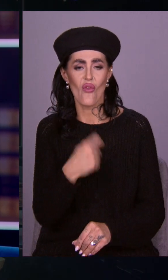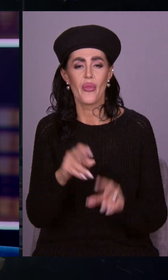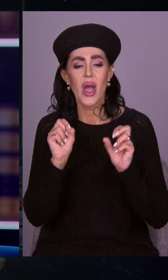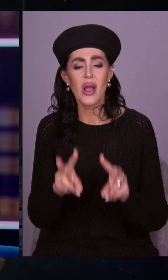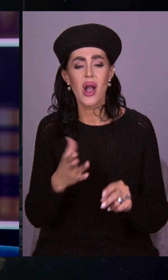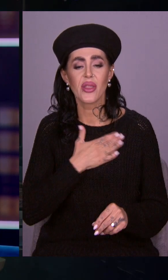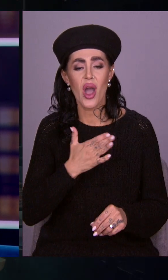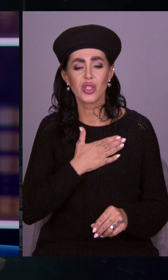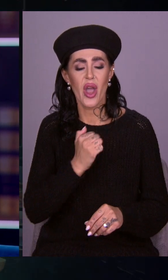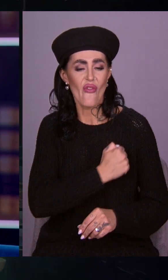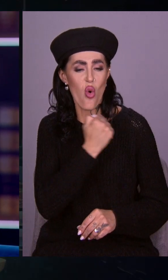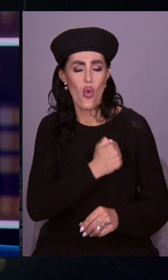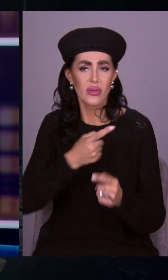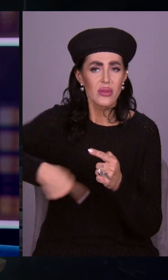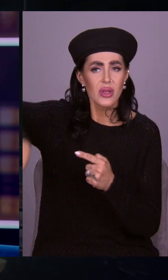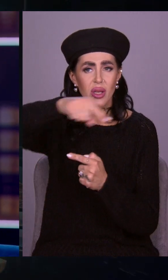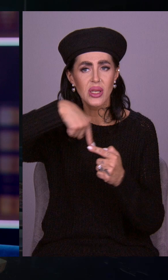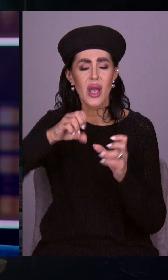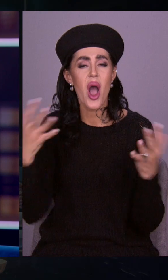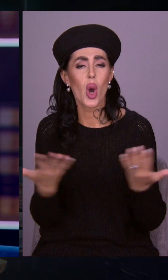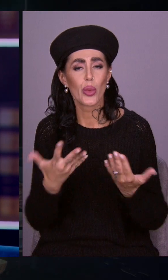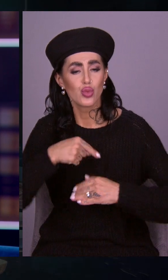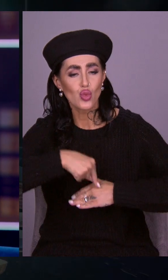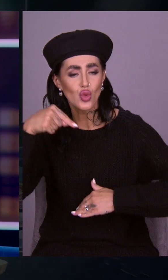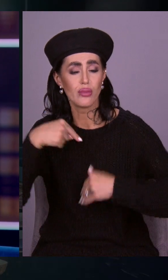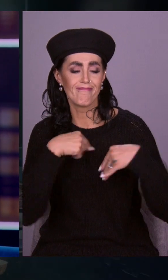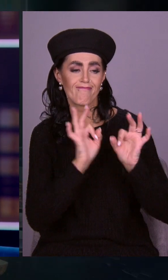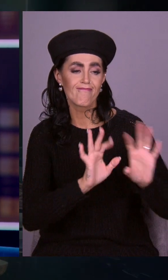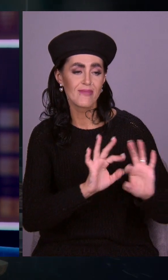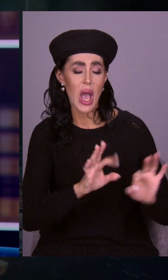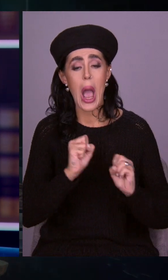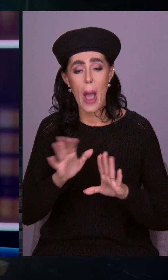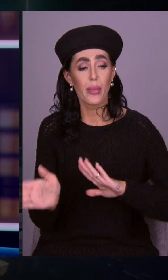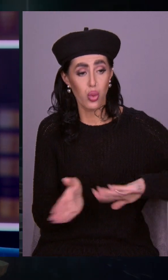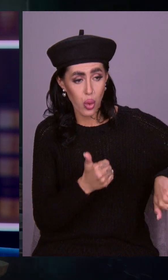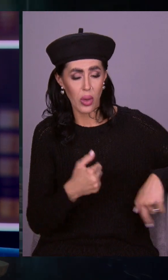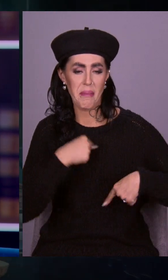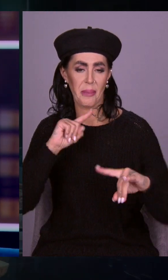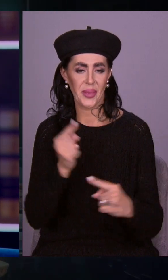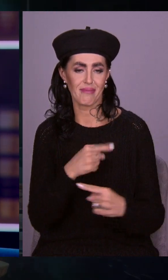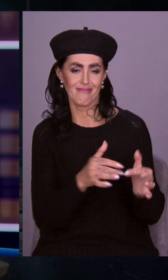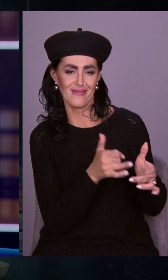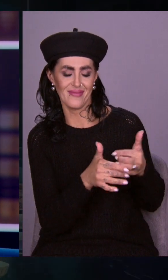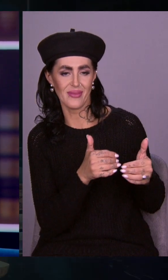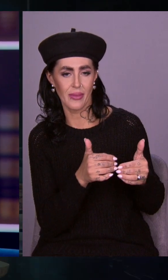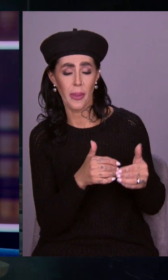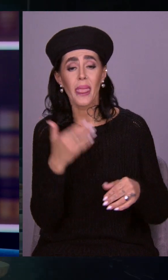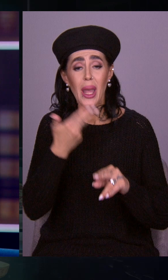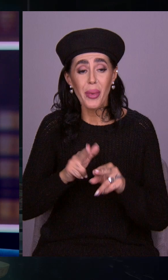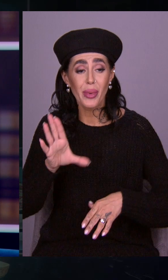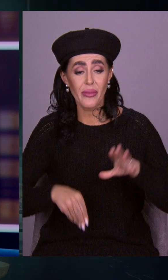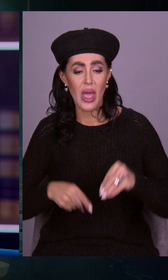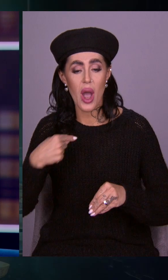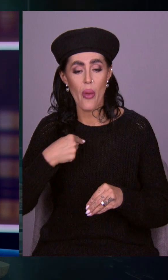хлопці і дівчата на фронтових зонах. Типу, я їм все розповіла, а після того заграла їм свою пісню. І, чесно кажучи, типу, коли я граю свої